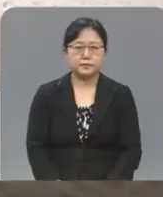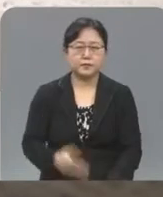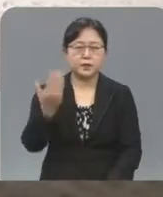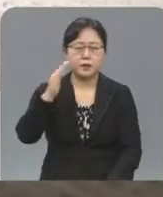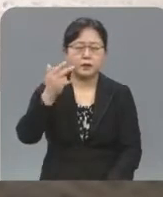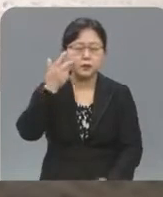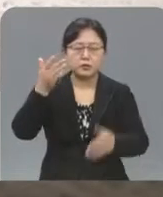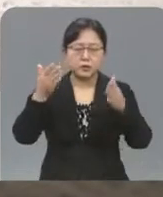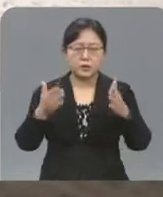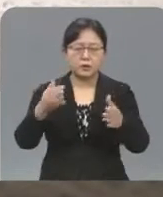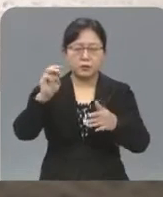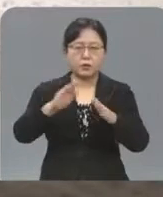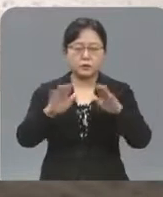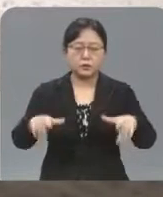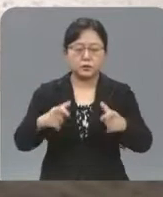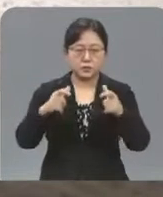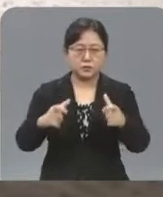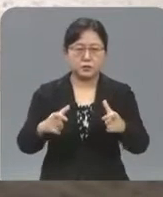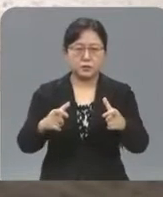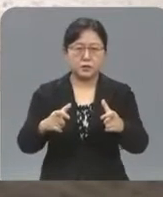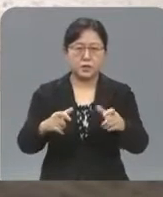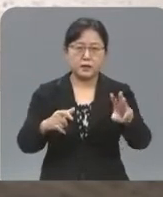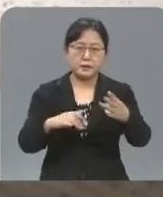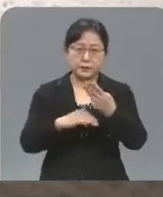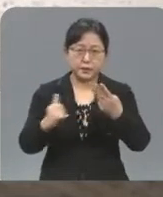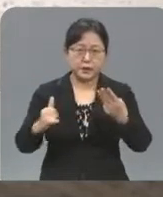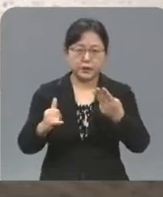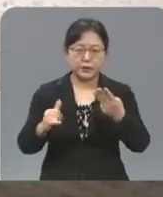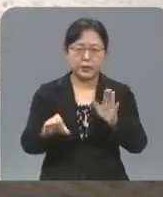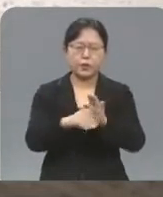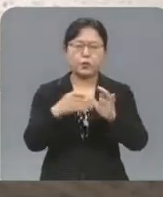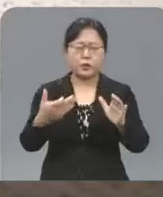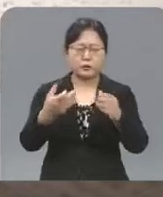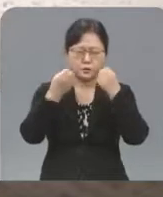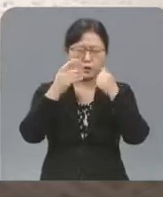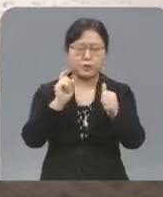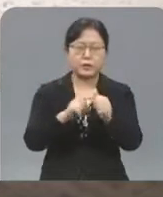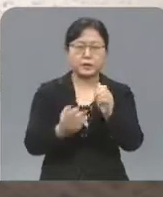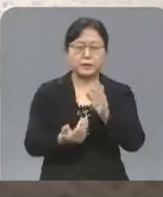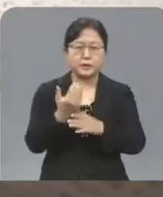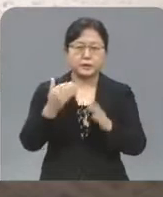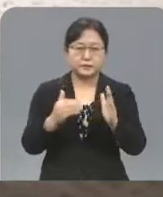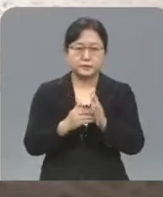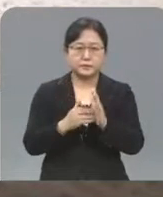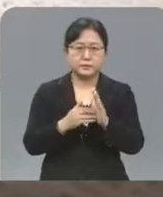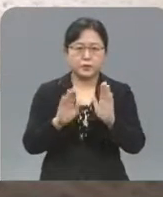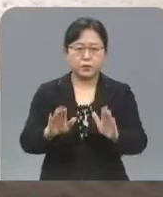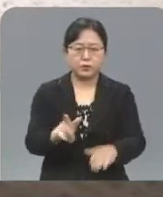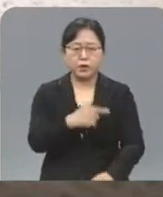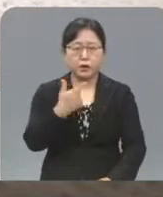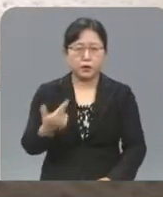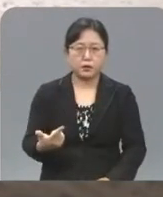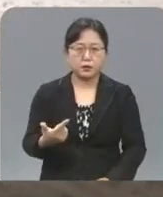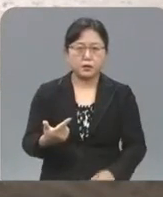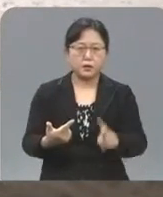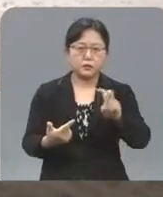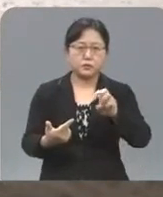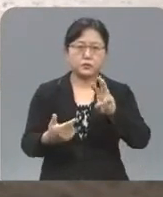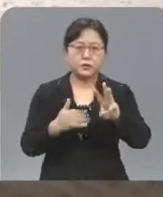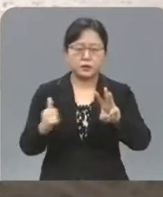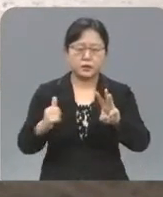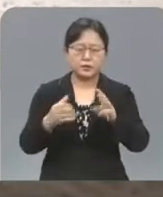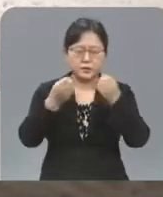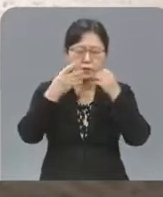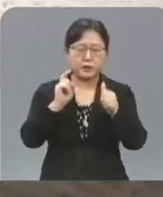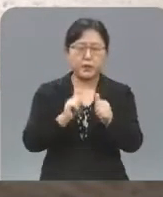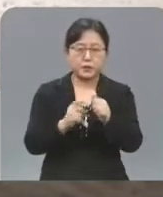최근 일주일 사이에 광주와 전남 지역에서도 300명이 넘는 코로나 1구 확진 자 가 발생 했습니다 오늘 하루에만 23명에 신규